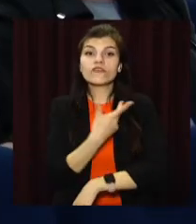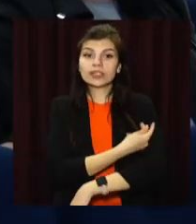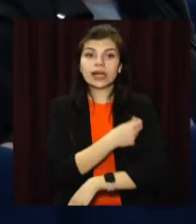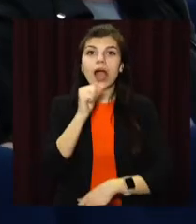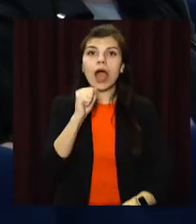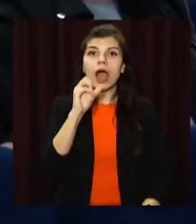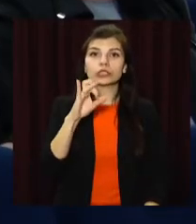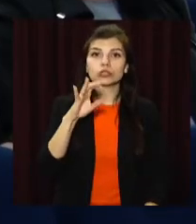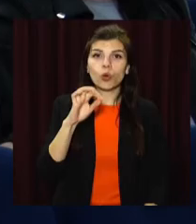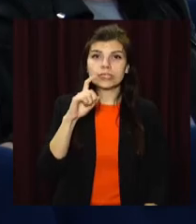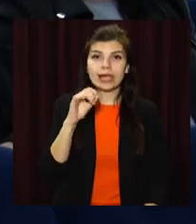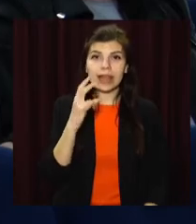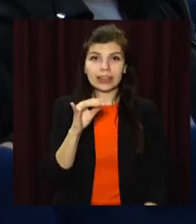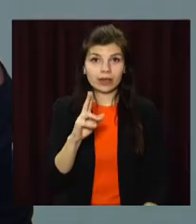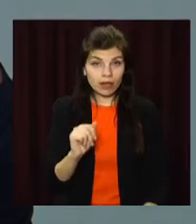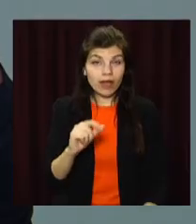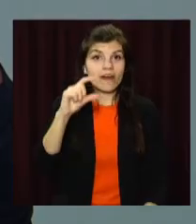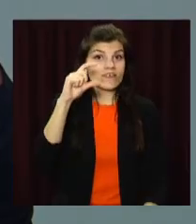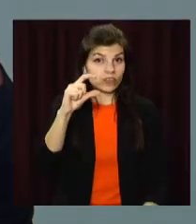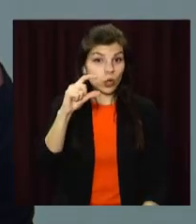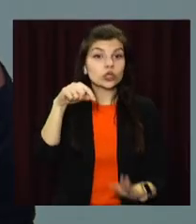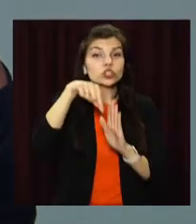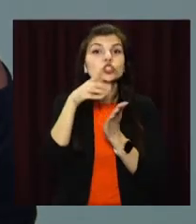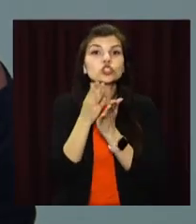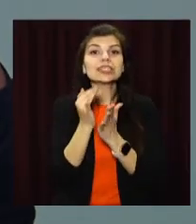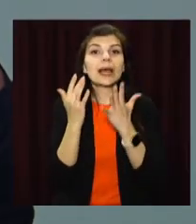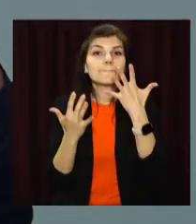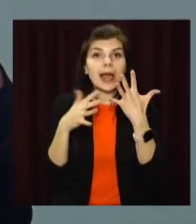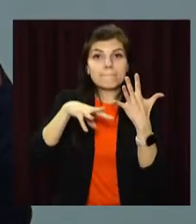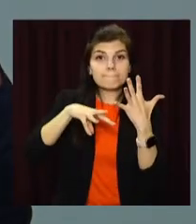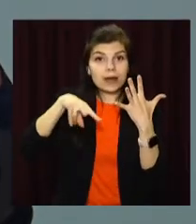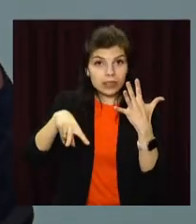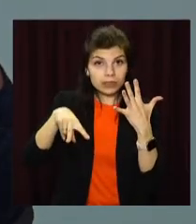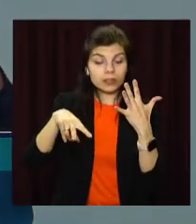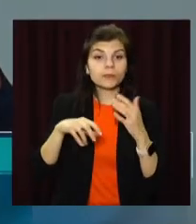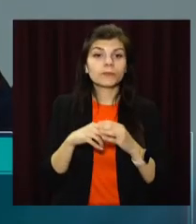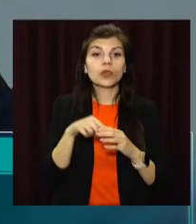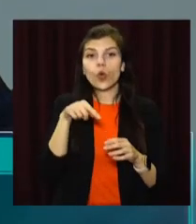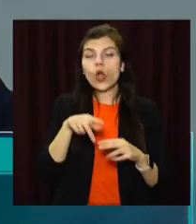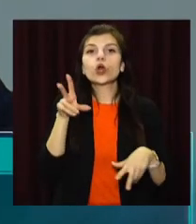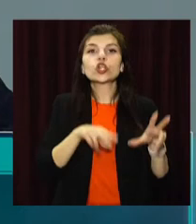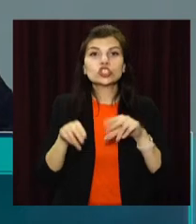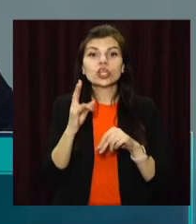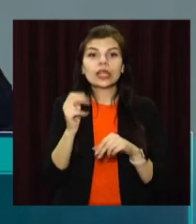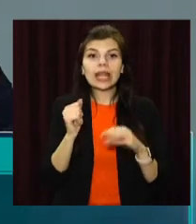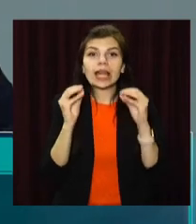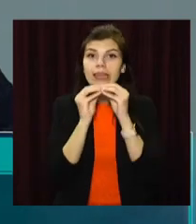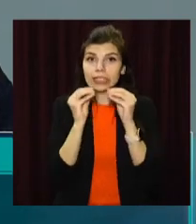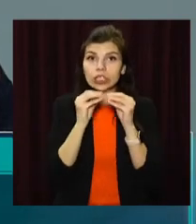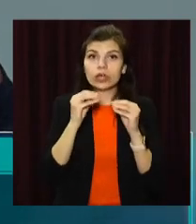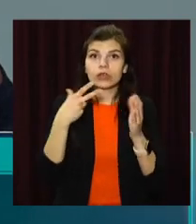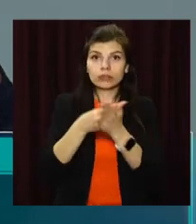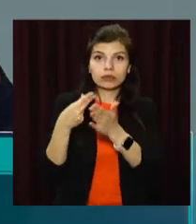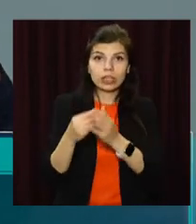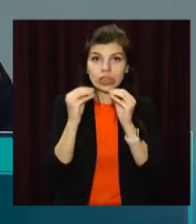AstraZeneca Covishield. Флакон состоїть із 5 мл. Он рассчитан на 10 доз, на